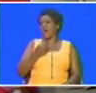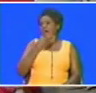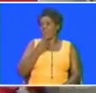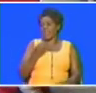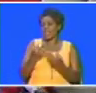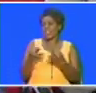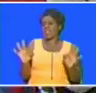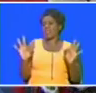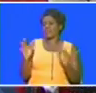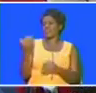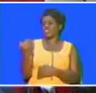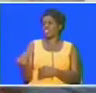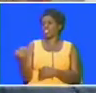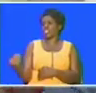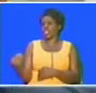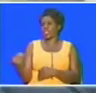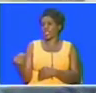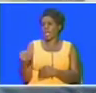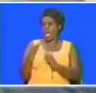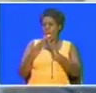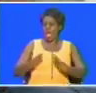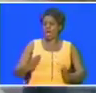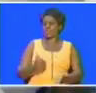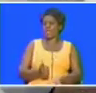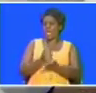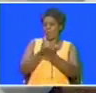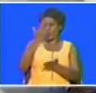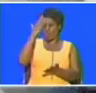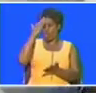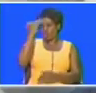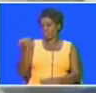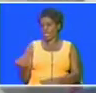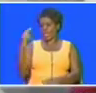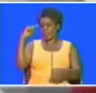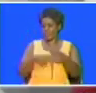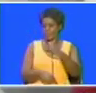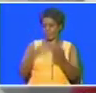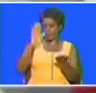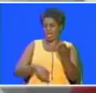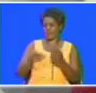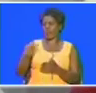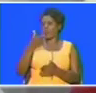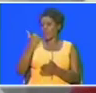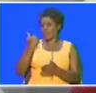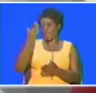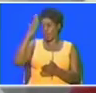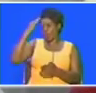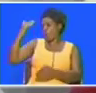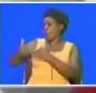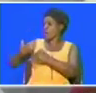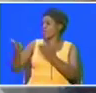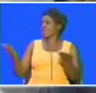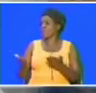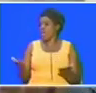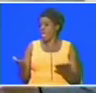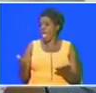watoto wao. Mfanyikazi wako anajua mtoto wako zaidi kukuliko wewe. Kwa hivyo ni vizuri kuweka mipaka, ujue, ajue yeye kazi yake pale nyumbani